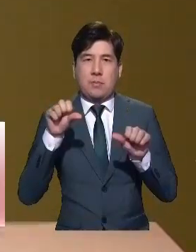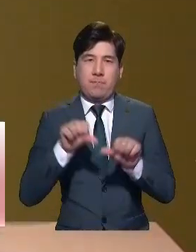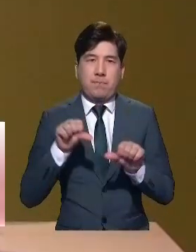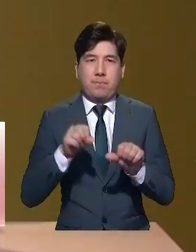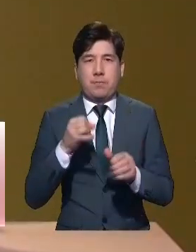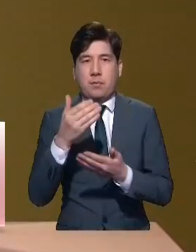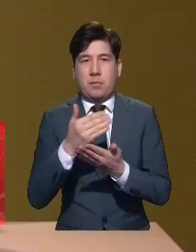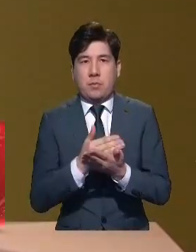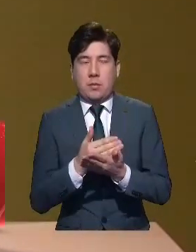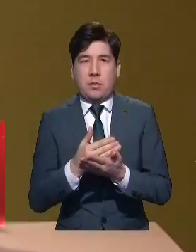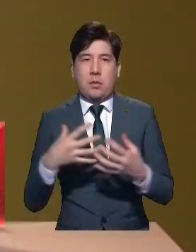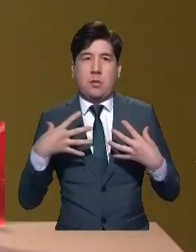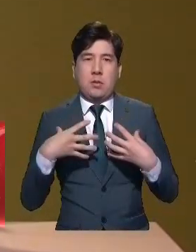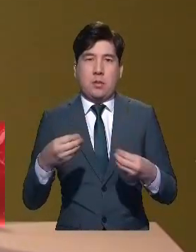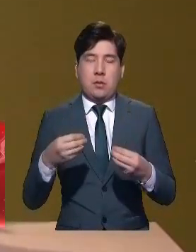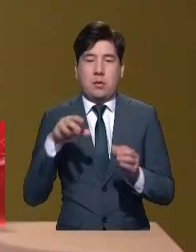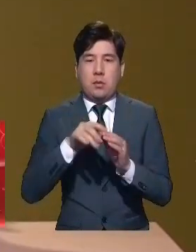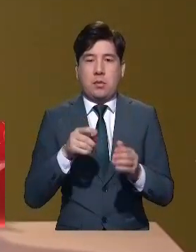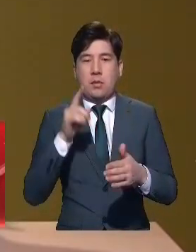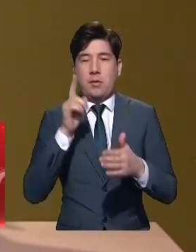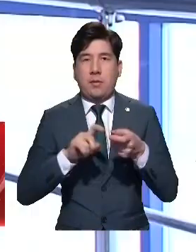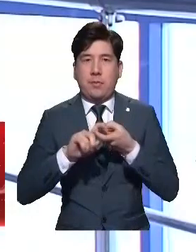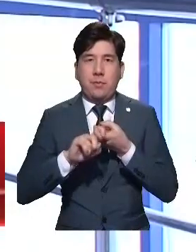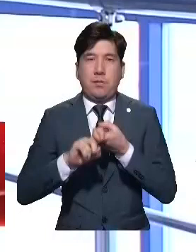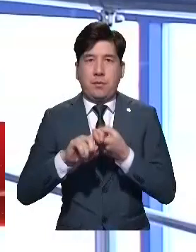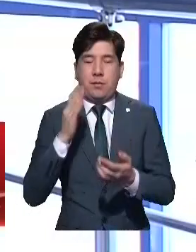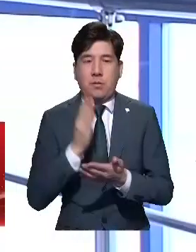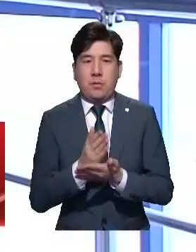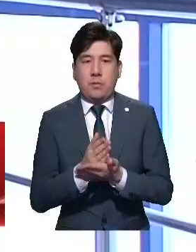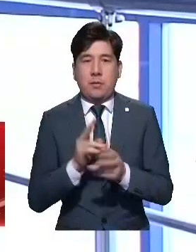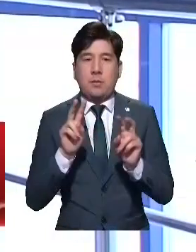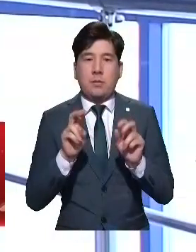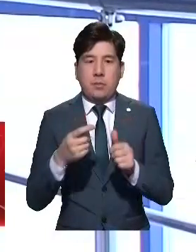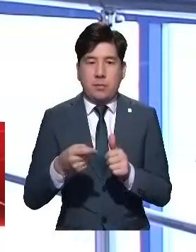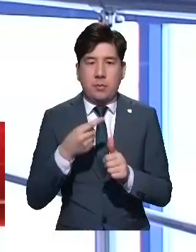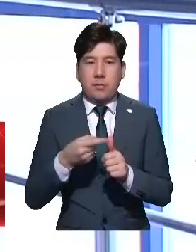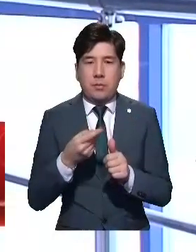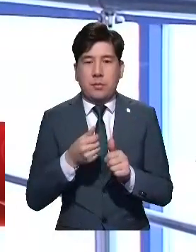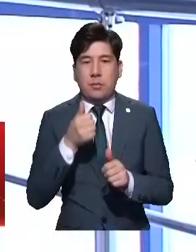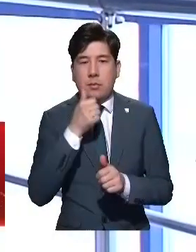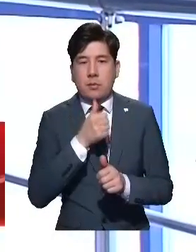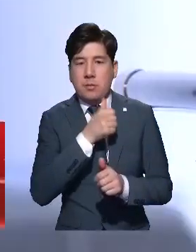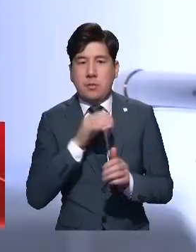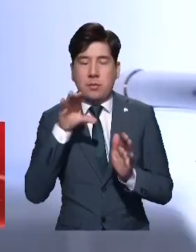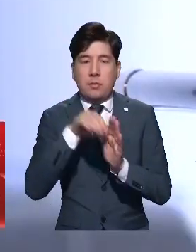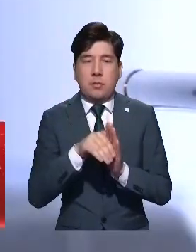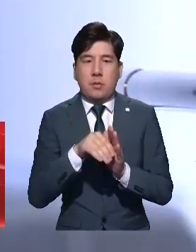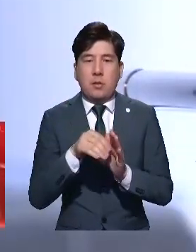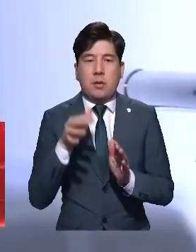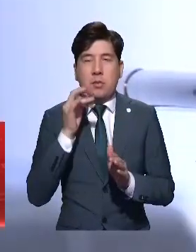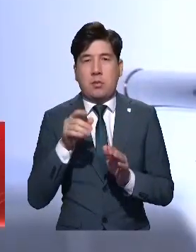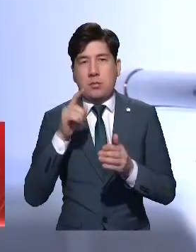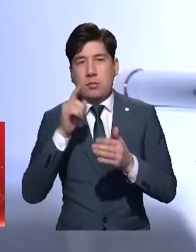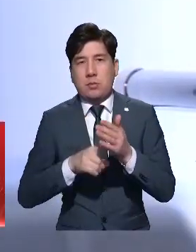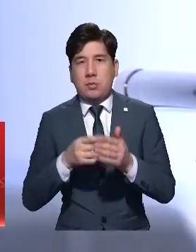солай етеді. Өйткені оларда тәуелділік қалыптасқан. Атын атап, жүзін көрсетпеуді өтінген кейіпкеріміз энергетикалық сусынға